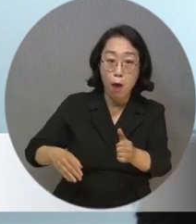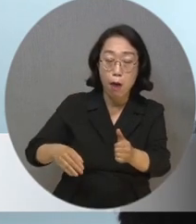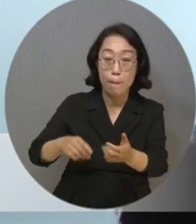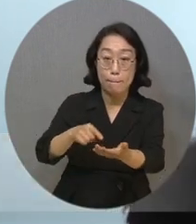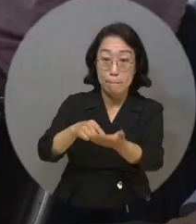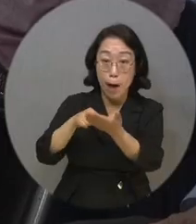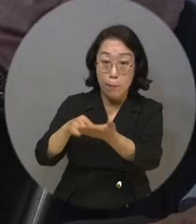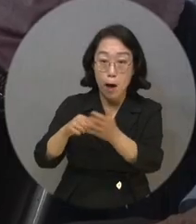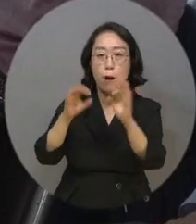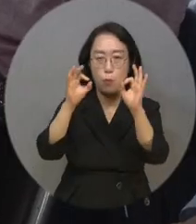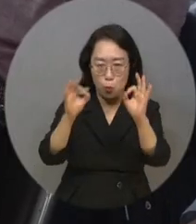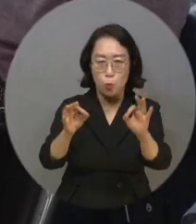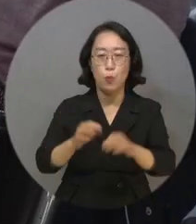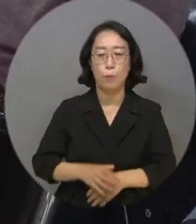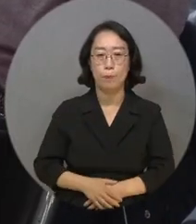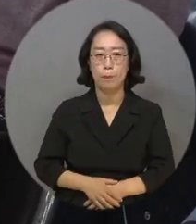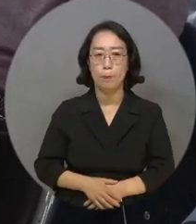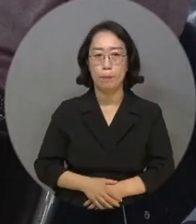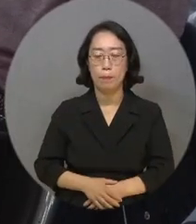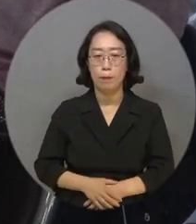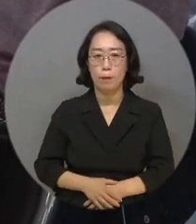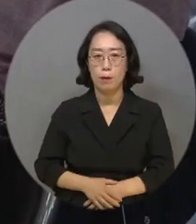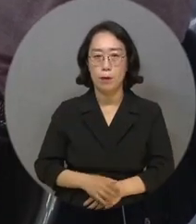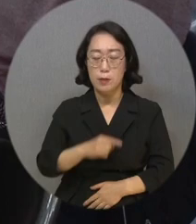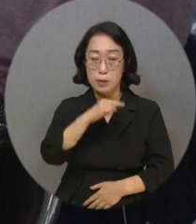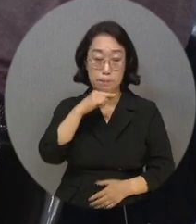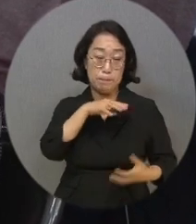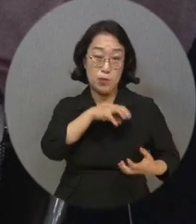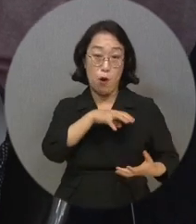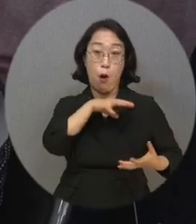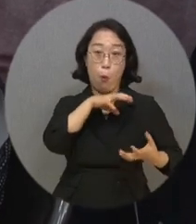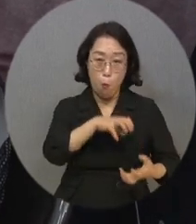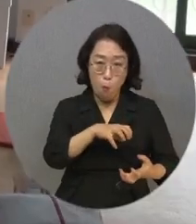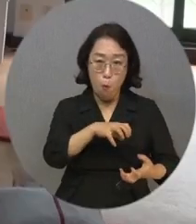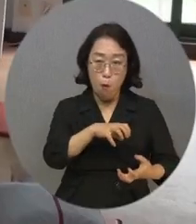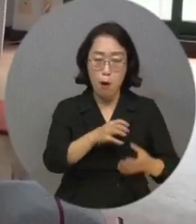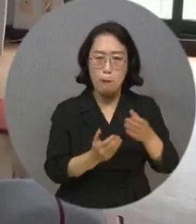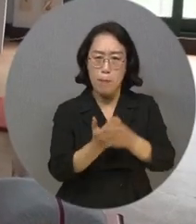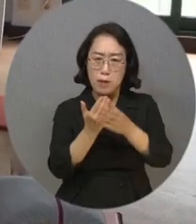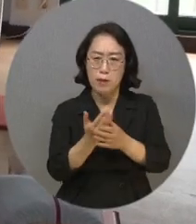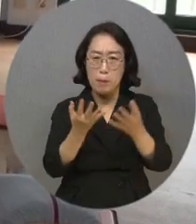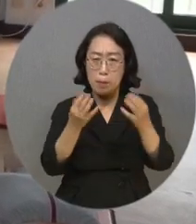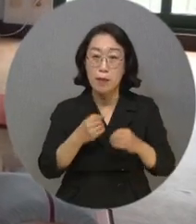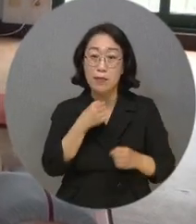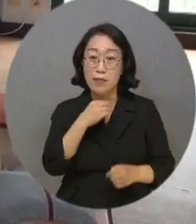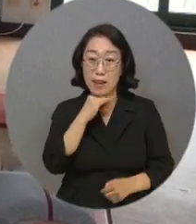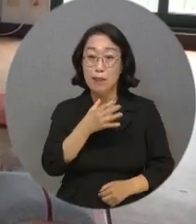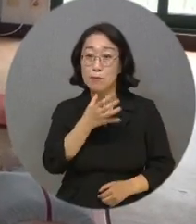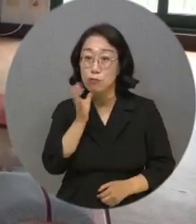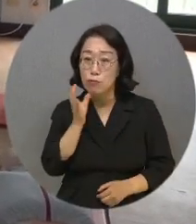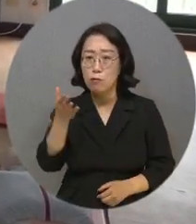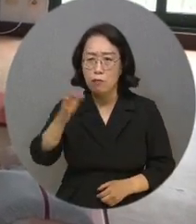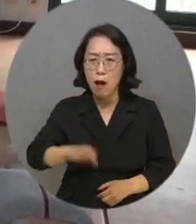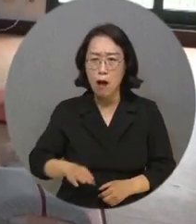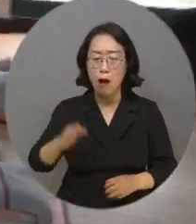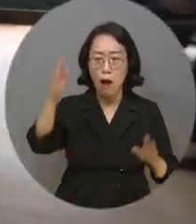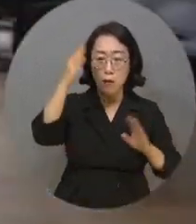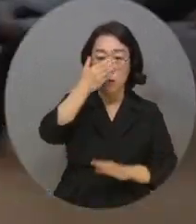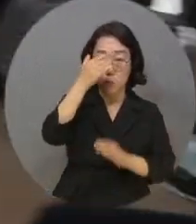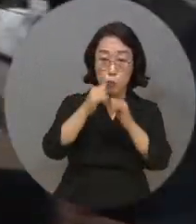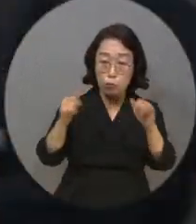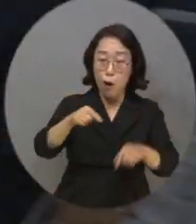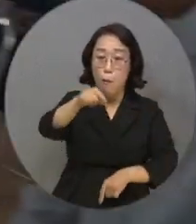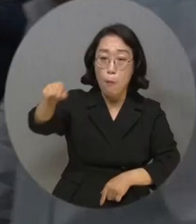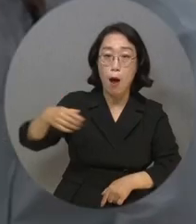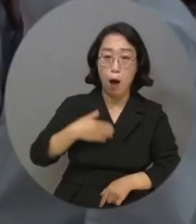사례들을 보면 심정지는 연령이 증가할수록 발생률도 올라가지만 학생이나 일반 성인과 달리 심폐소생술